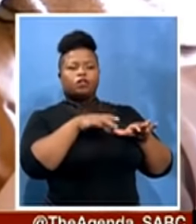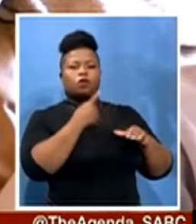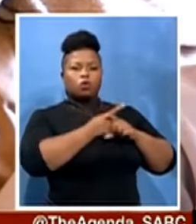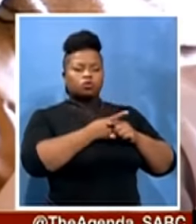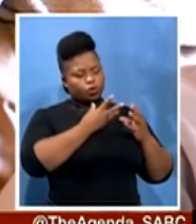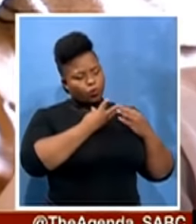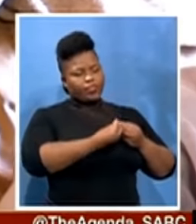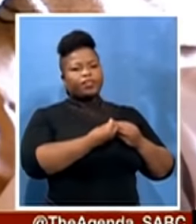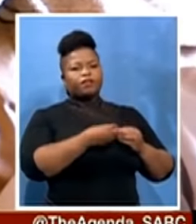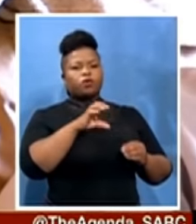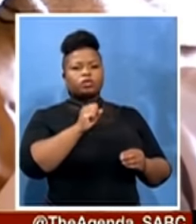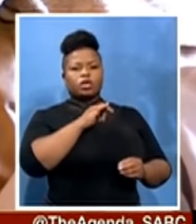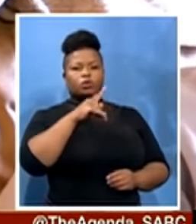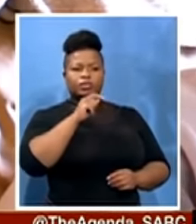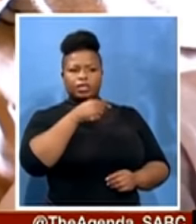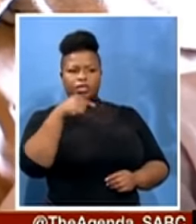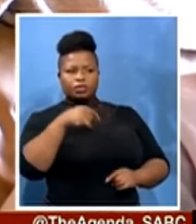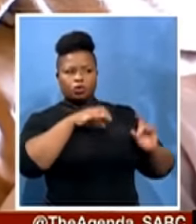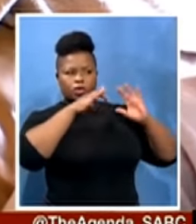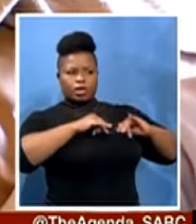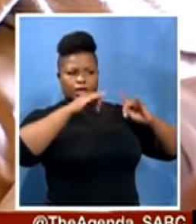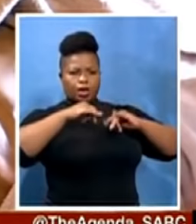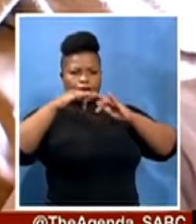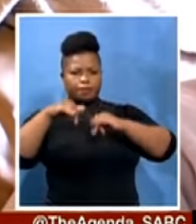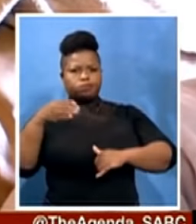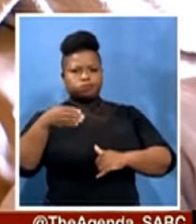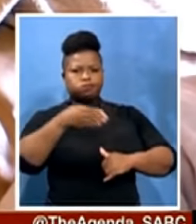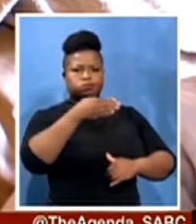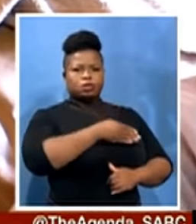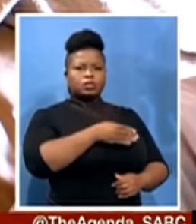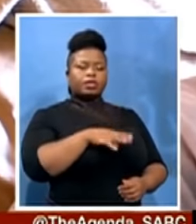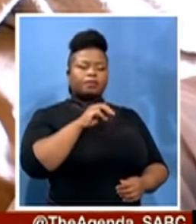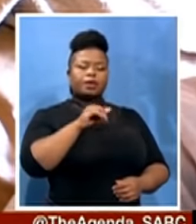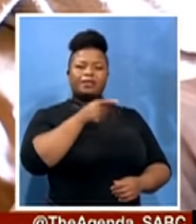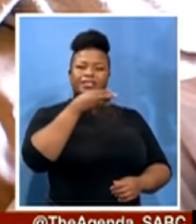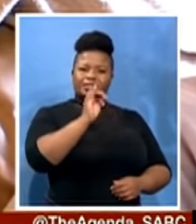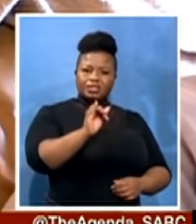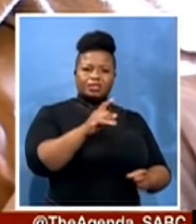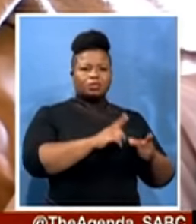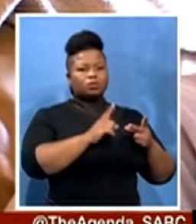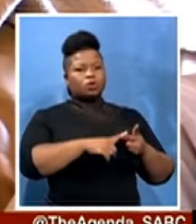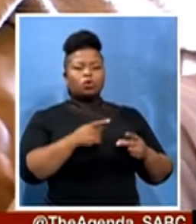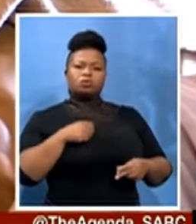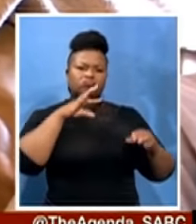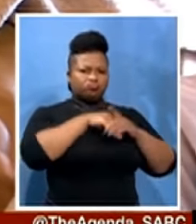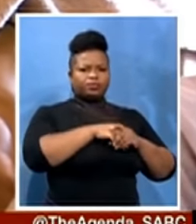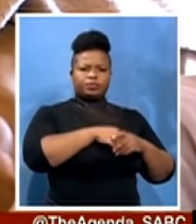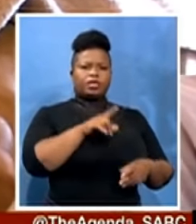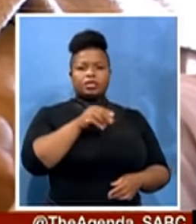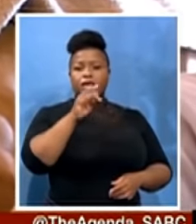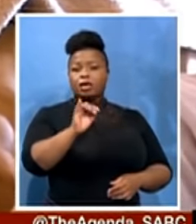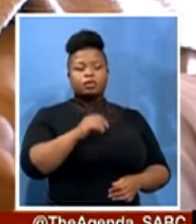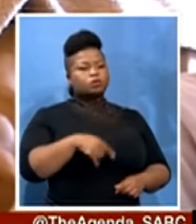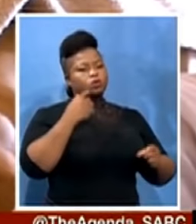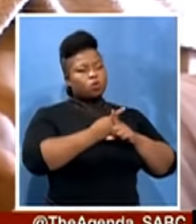to uze kufike ngisho komkhambathini, uze kufike ngisho kuphi. Ulindani besikhula ngediscipline to a point